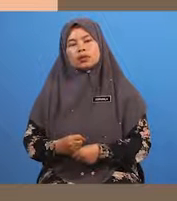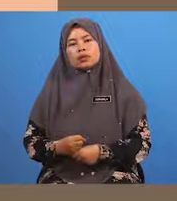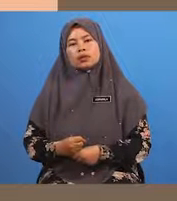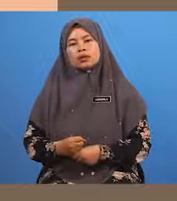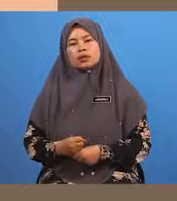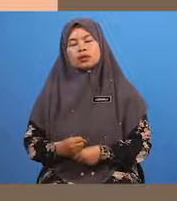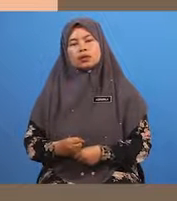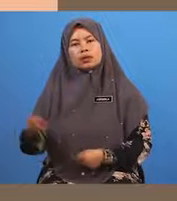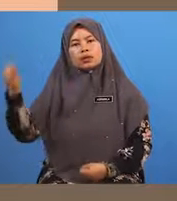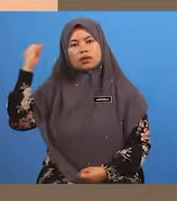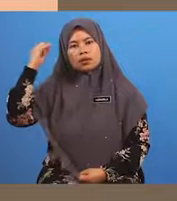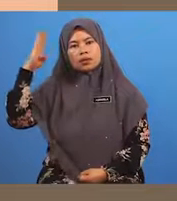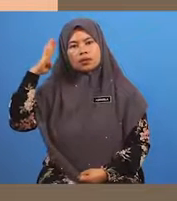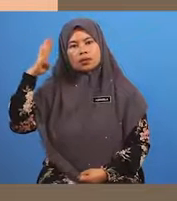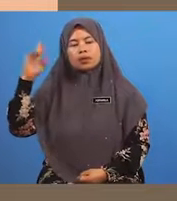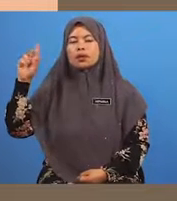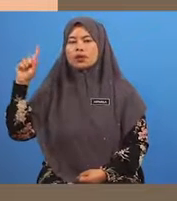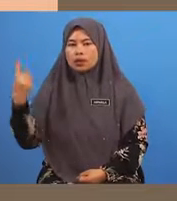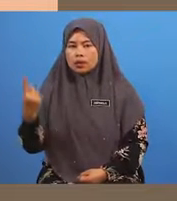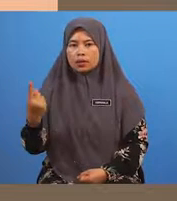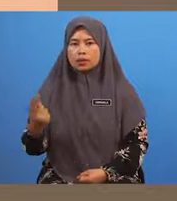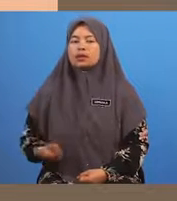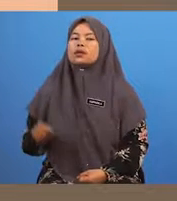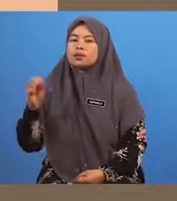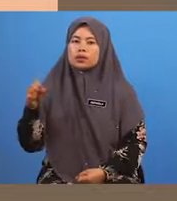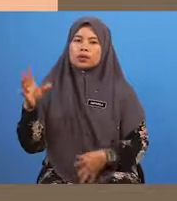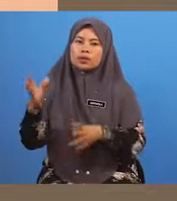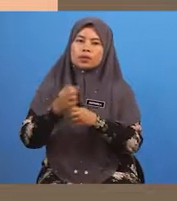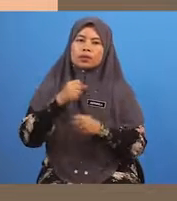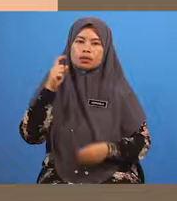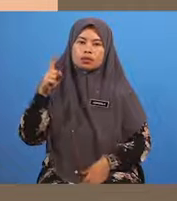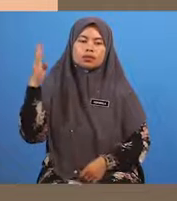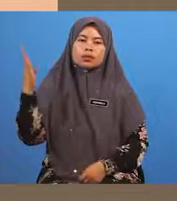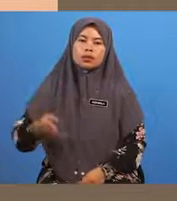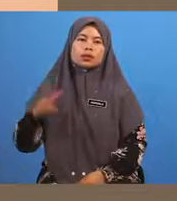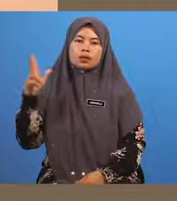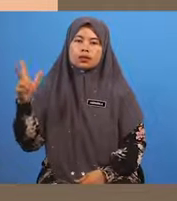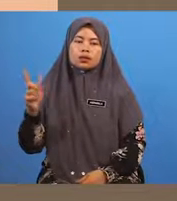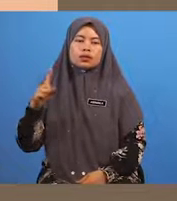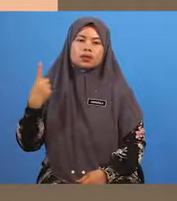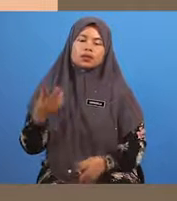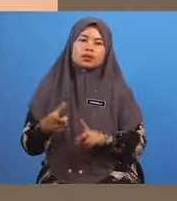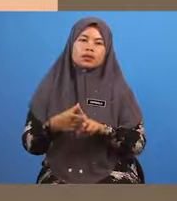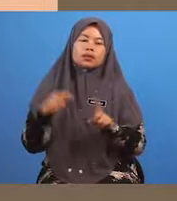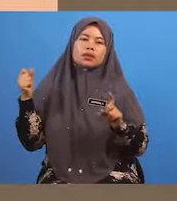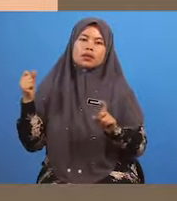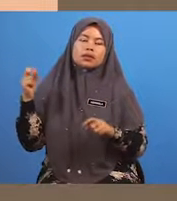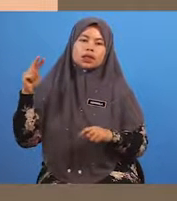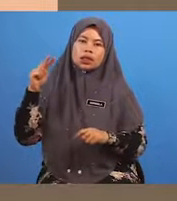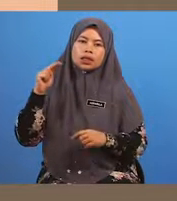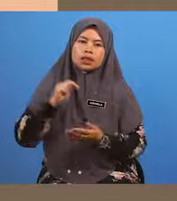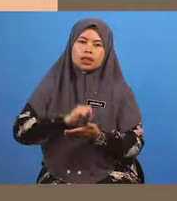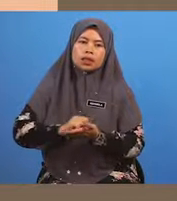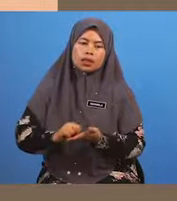menurut hukum syarak, Ibrahim hanya layak menerima 1/3 sahaja daripada nilai keseluruhan harta